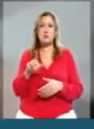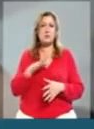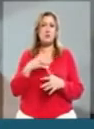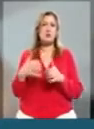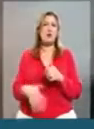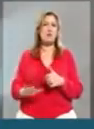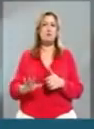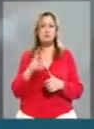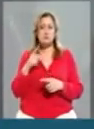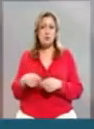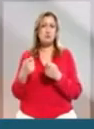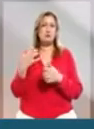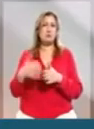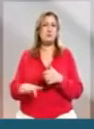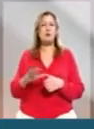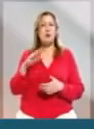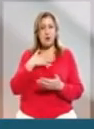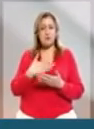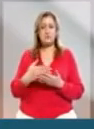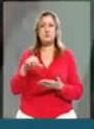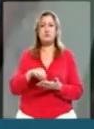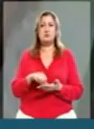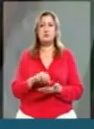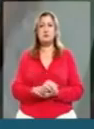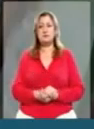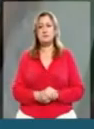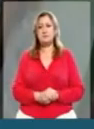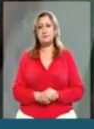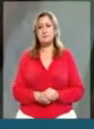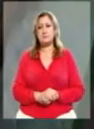акцияға белсенді қатысуға шақырады. Айгерім Төлепова, Бахтияр Жантаев, Қостанай телеарнасы.